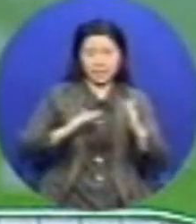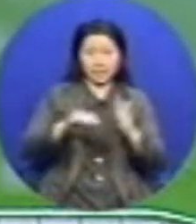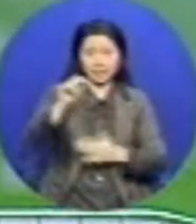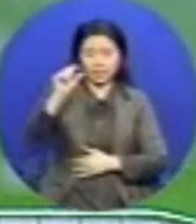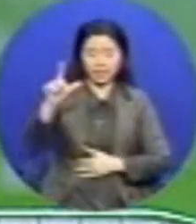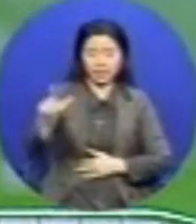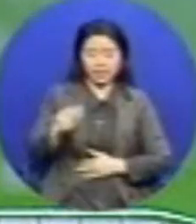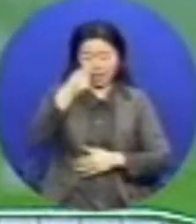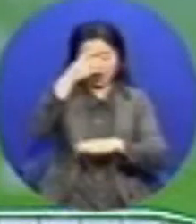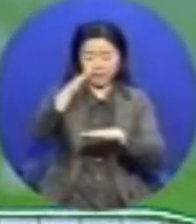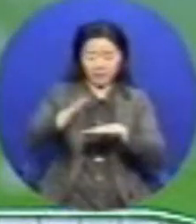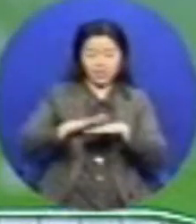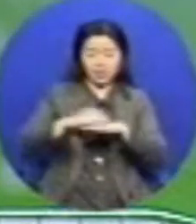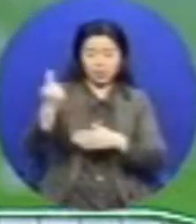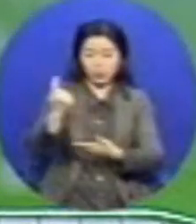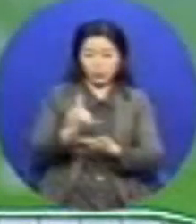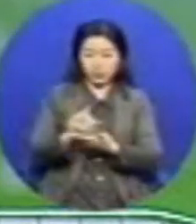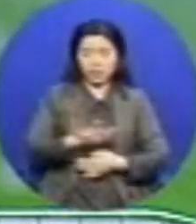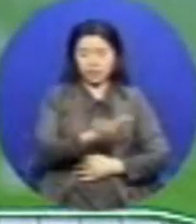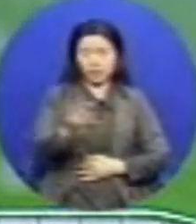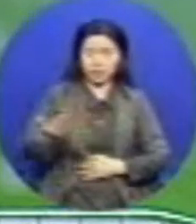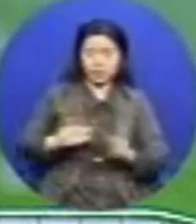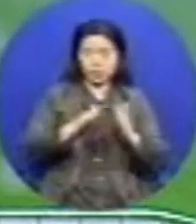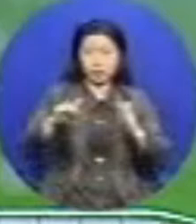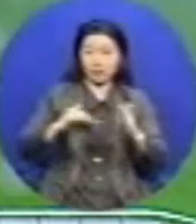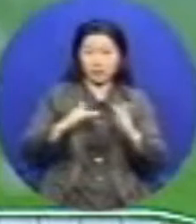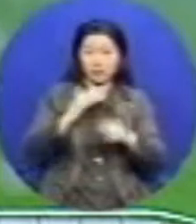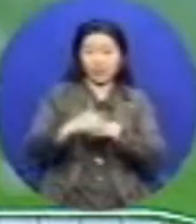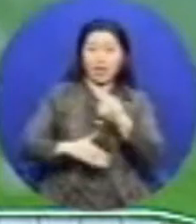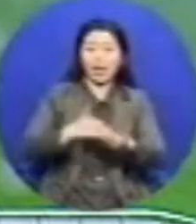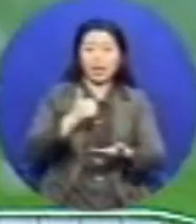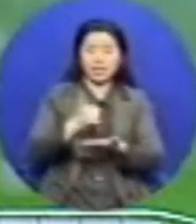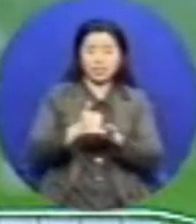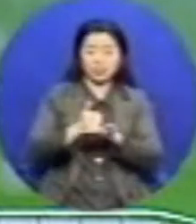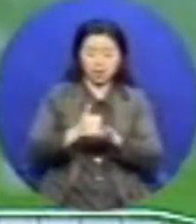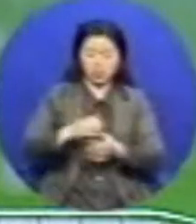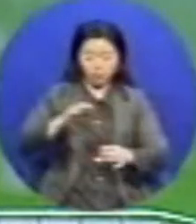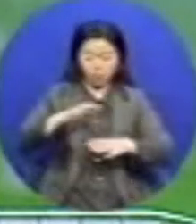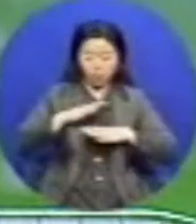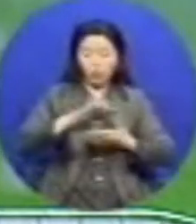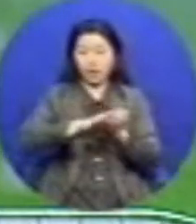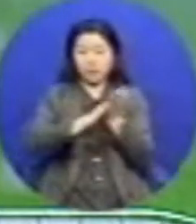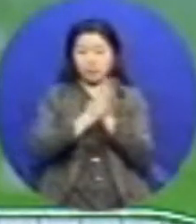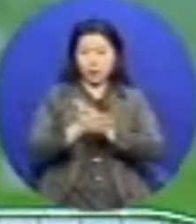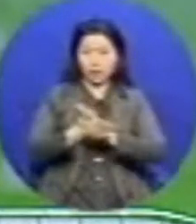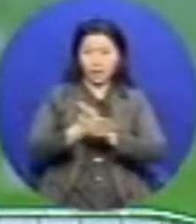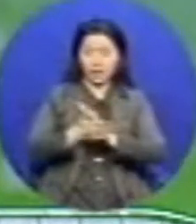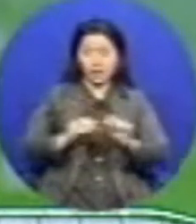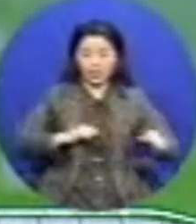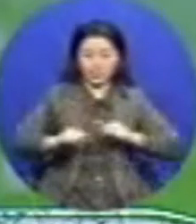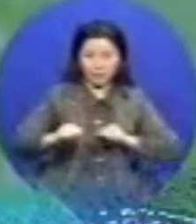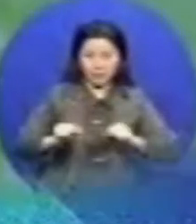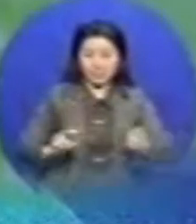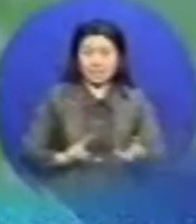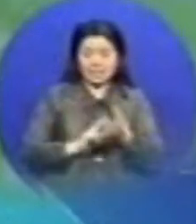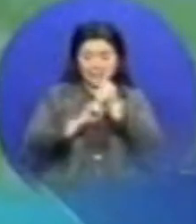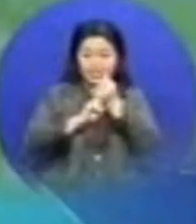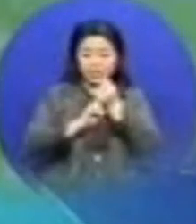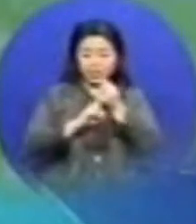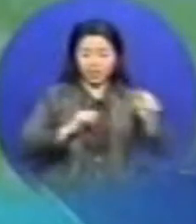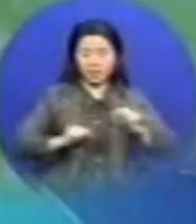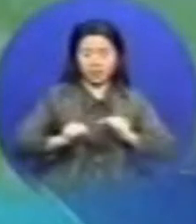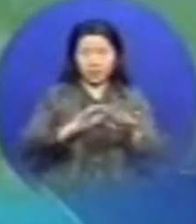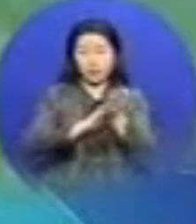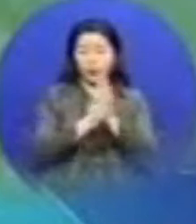여러분들의 가정에 정말 하나님의 놀라운 변화 역사 기적이다 그렇게 말하는 변화의 역사가 있기를